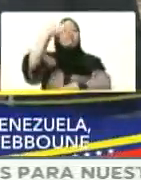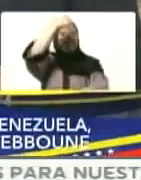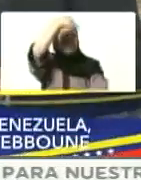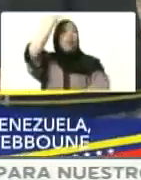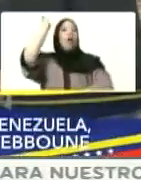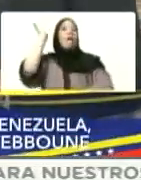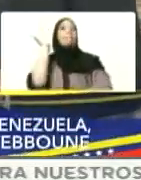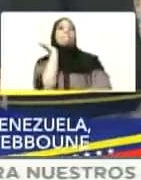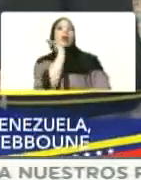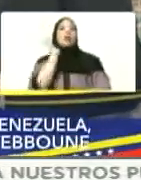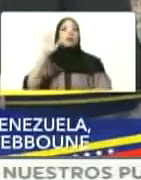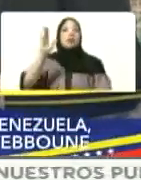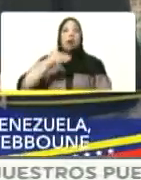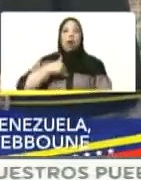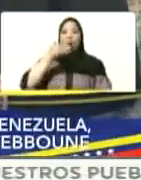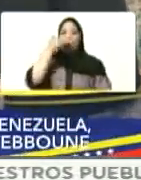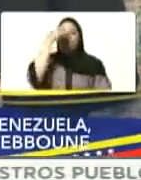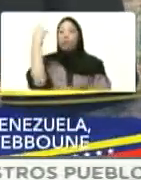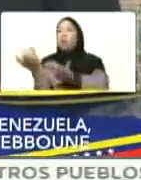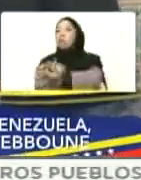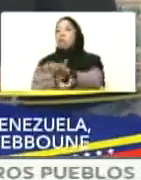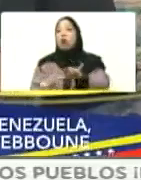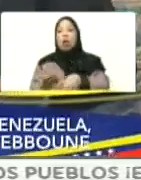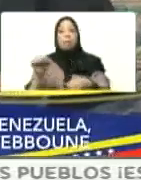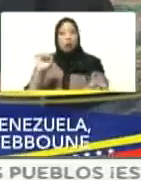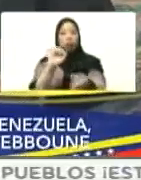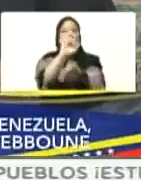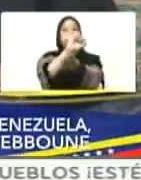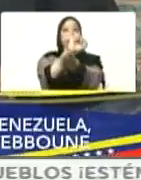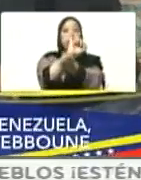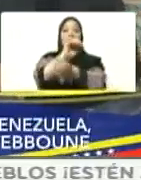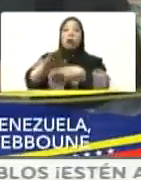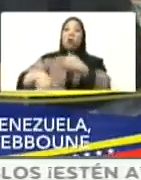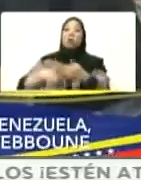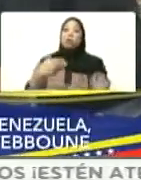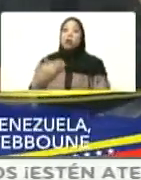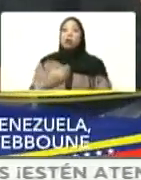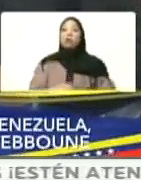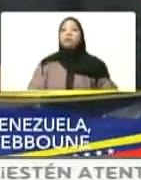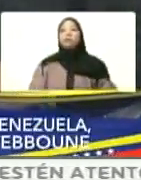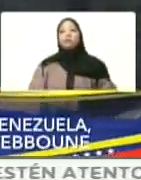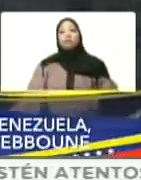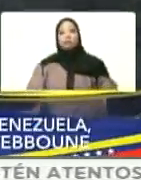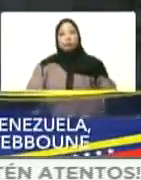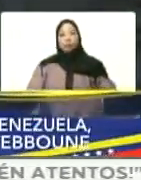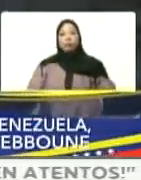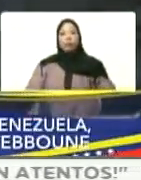لبناء دولته الوطنية وعاصمتها القدس الشريف.